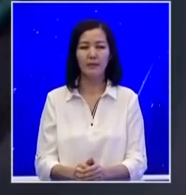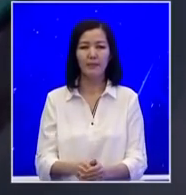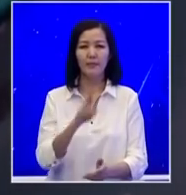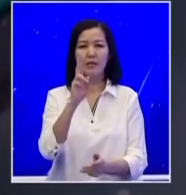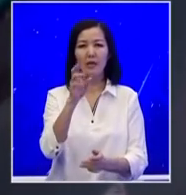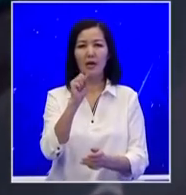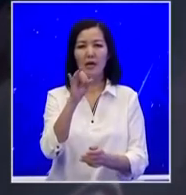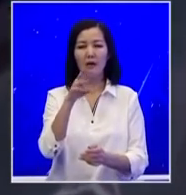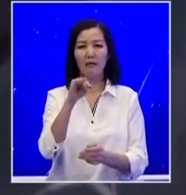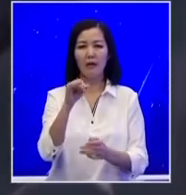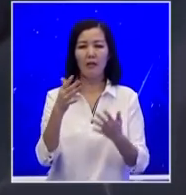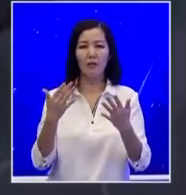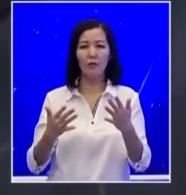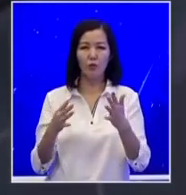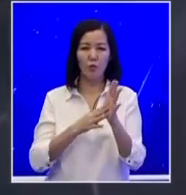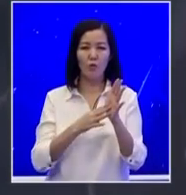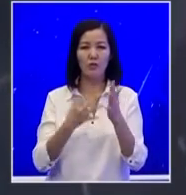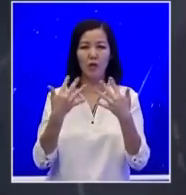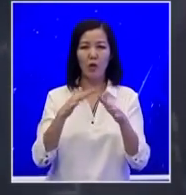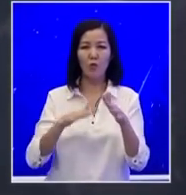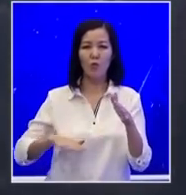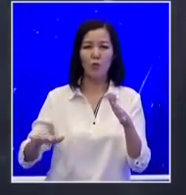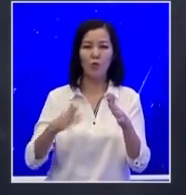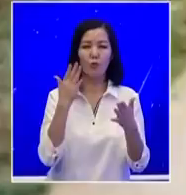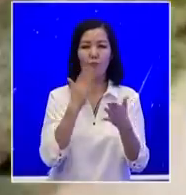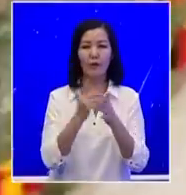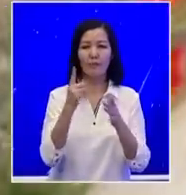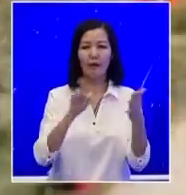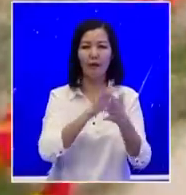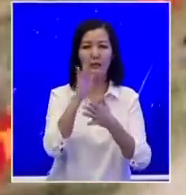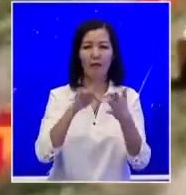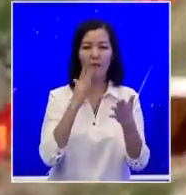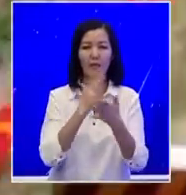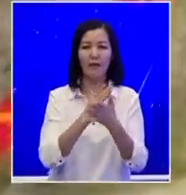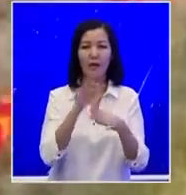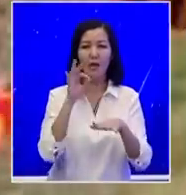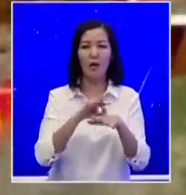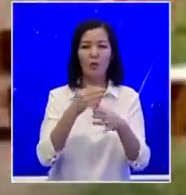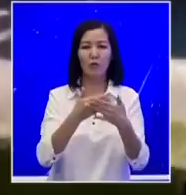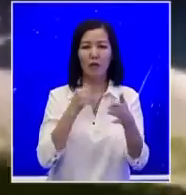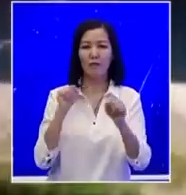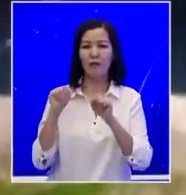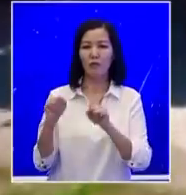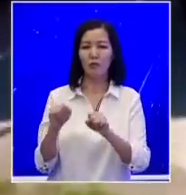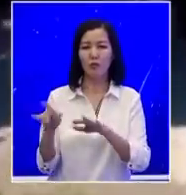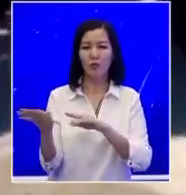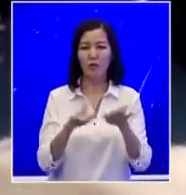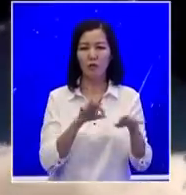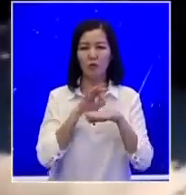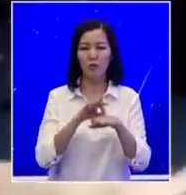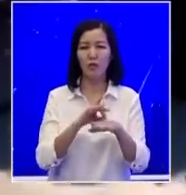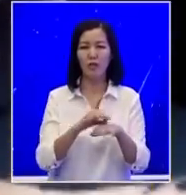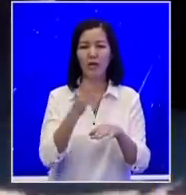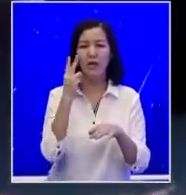Қаратал ауданында 9 ауылдық округпен бір қала бар. Қазір осы аумақтың барлығында қауіпті індеттің алдын алу жұмысы қызу. Елтай мен Жолбарыс Батыр